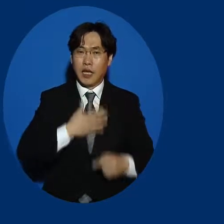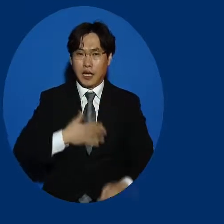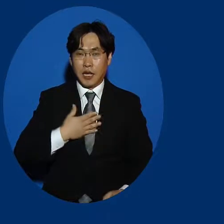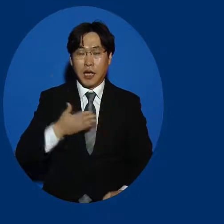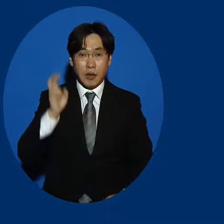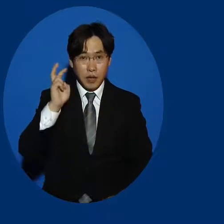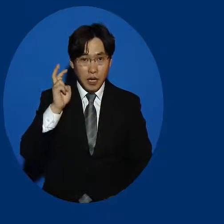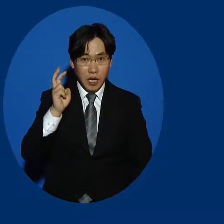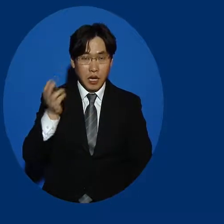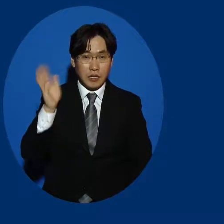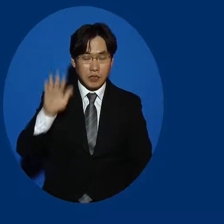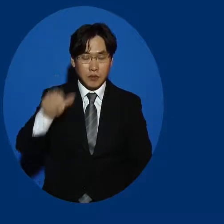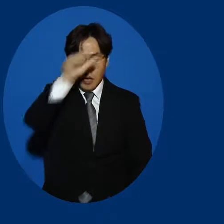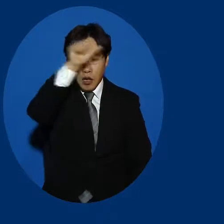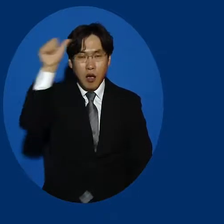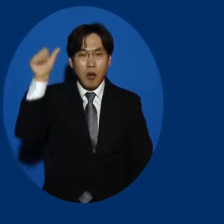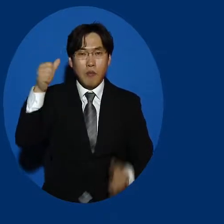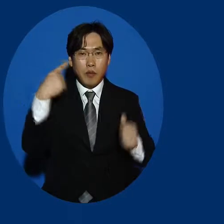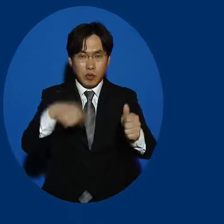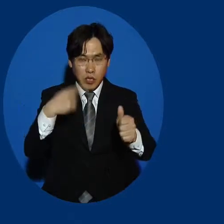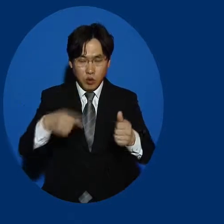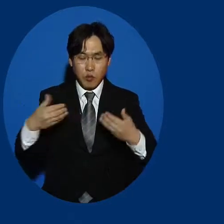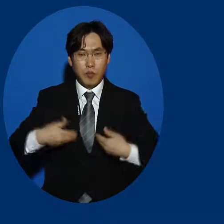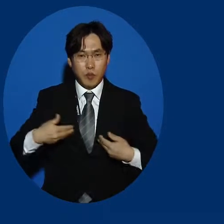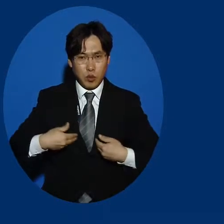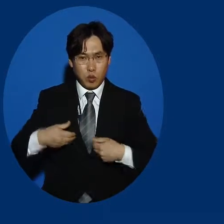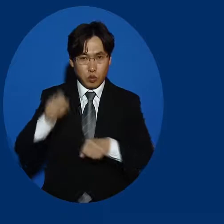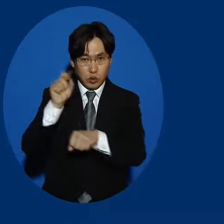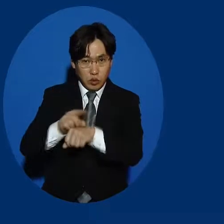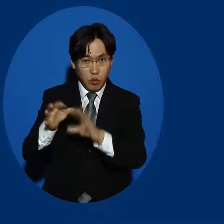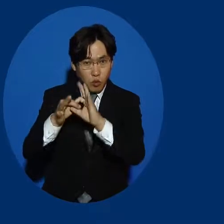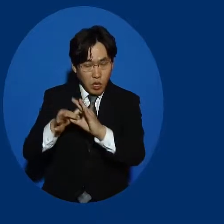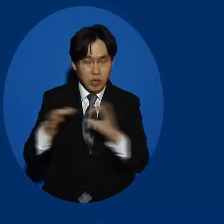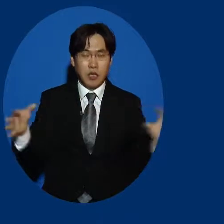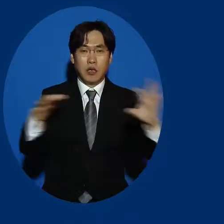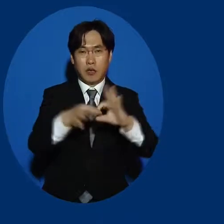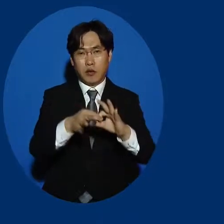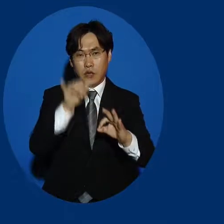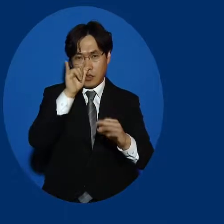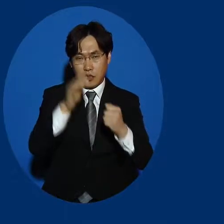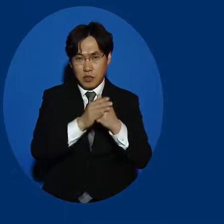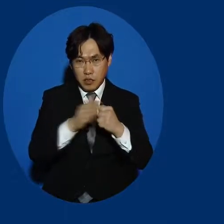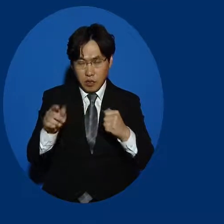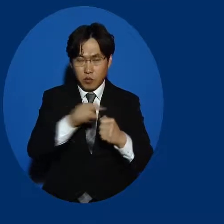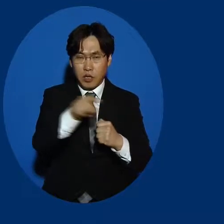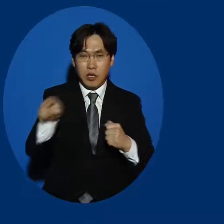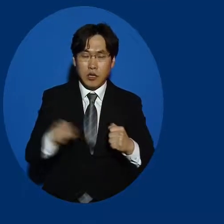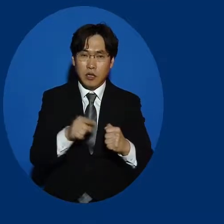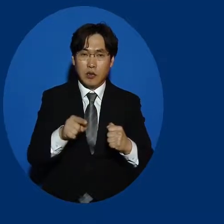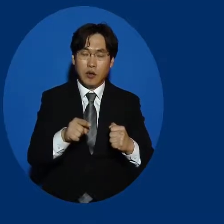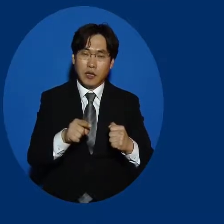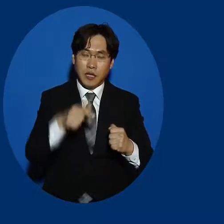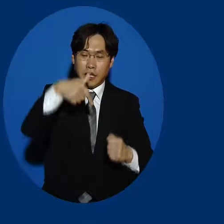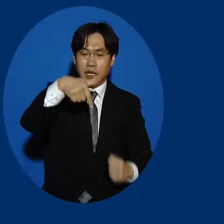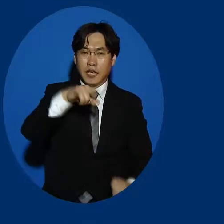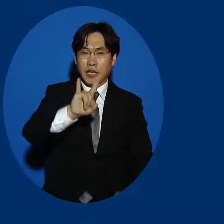저희가 장애인 평생교육의 필요성을 이야기할 때 올바른 접근을 하기 위해서